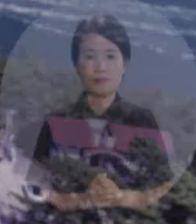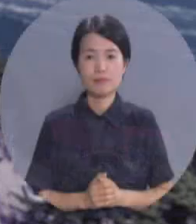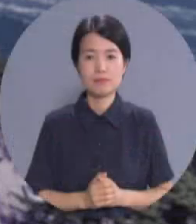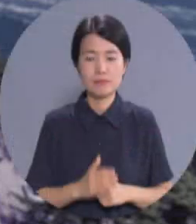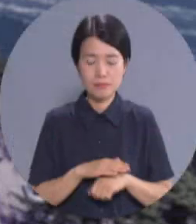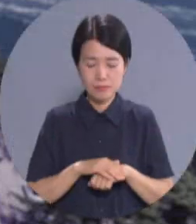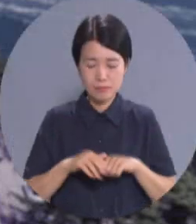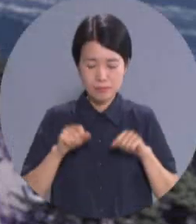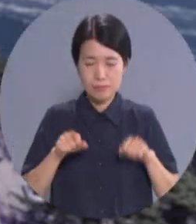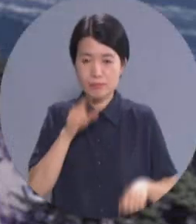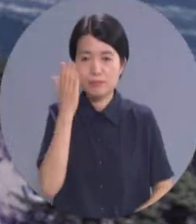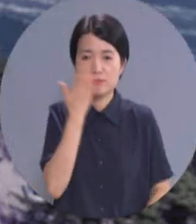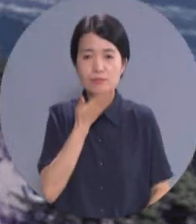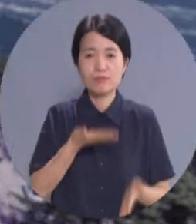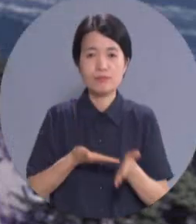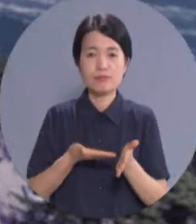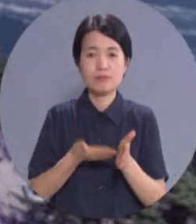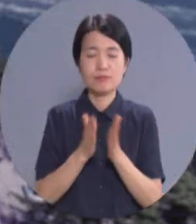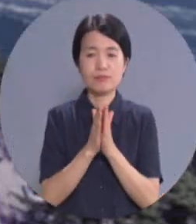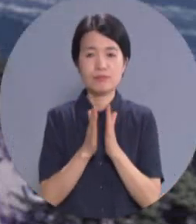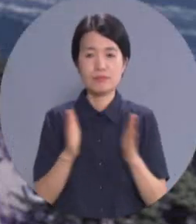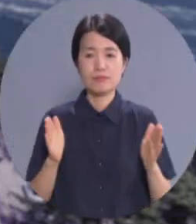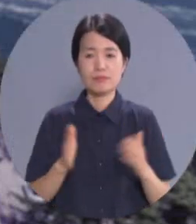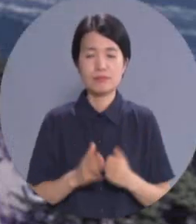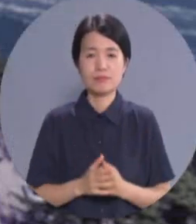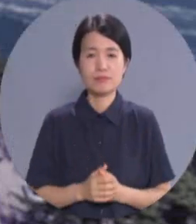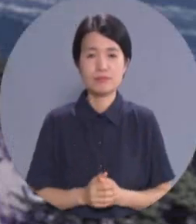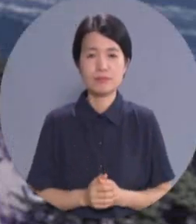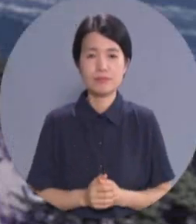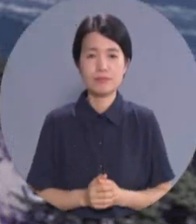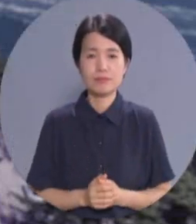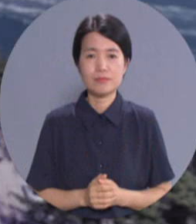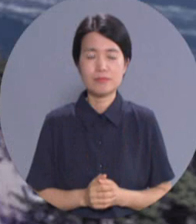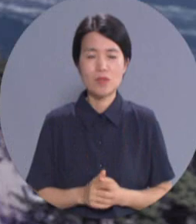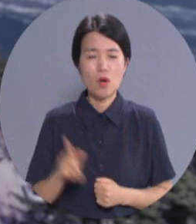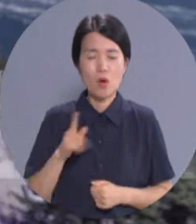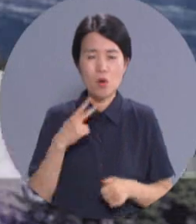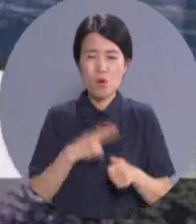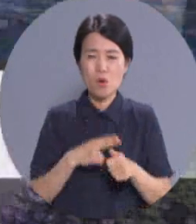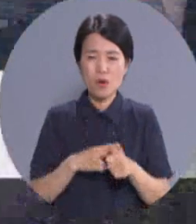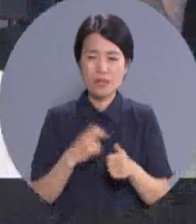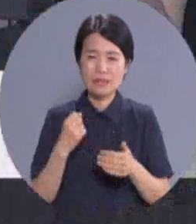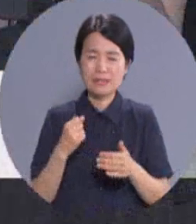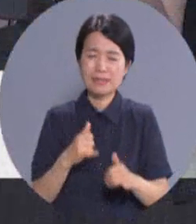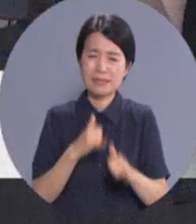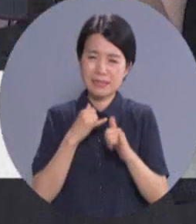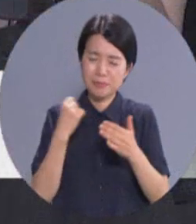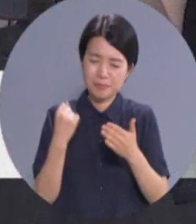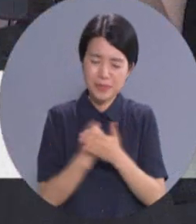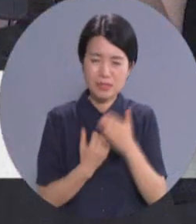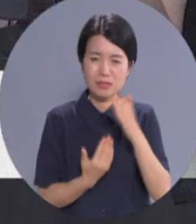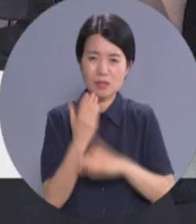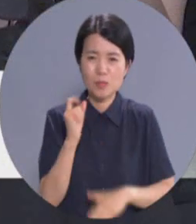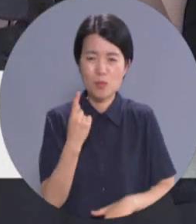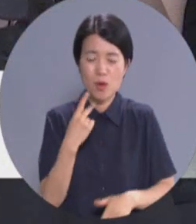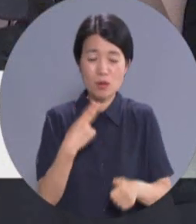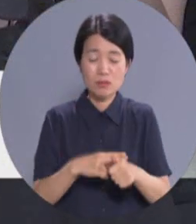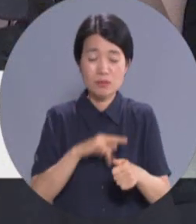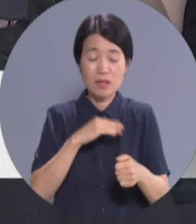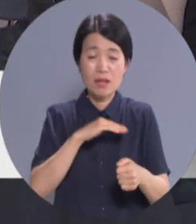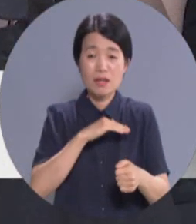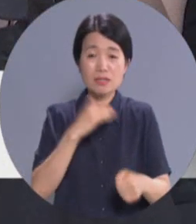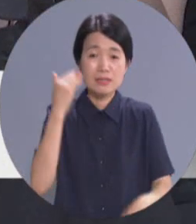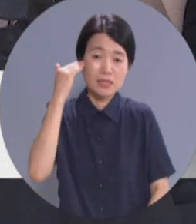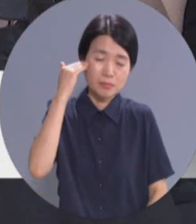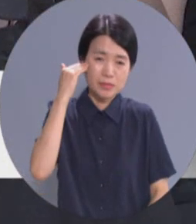여러분 안녕하십니까 여수 MBC 뉴스데스크입니다 한 교사의 안타까운 선택을 계기로 교권 침해 문제에